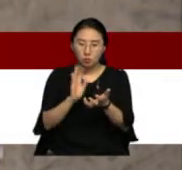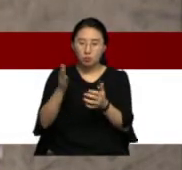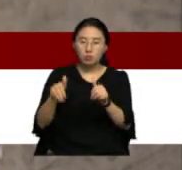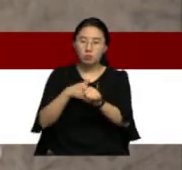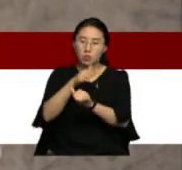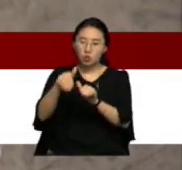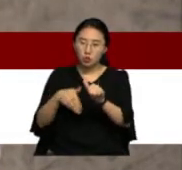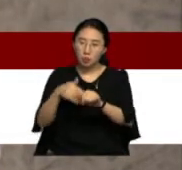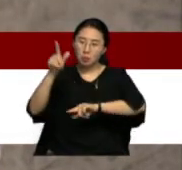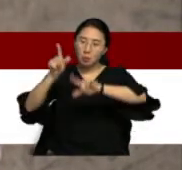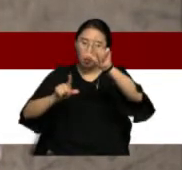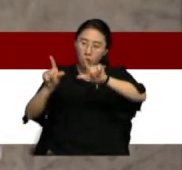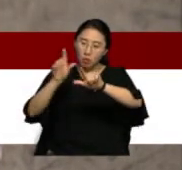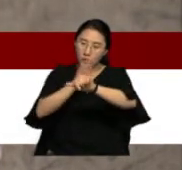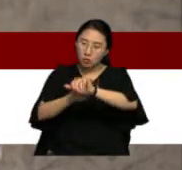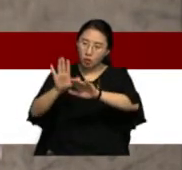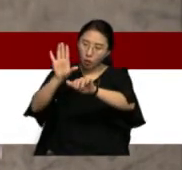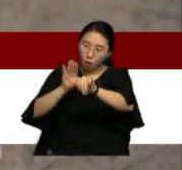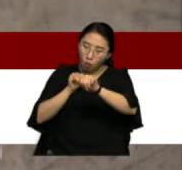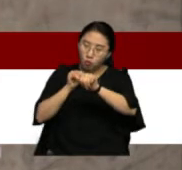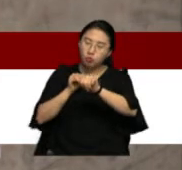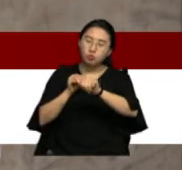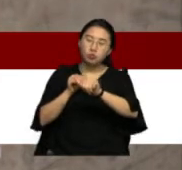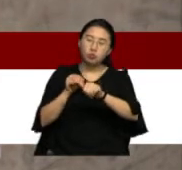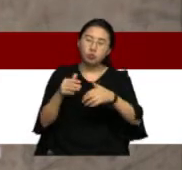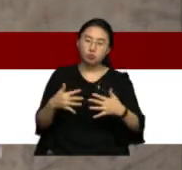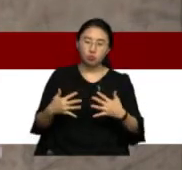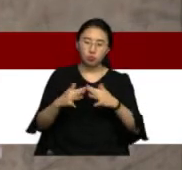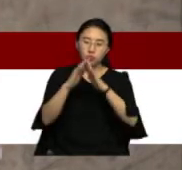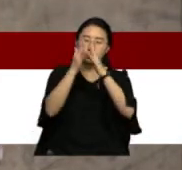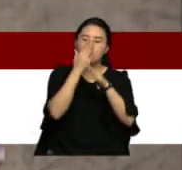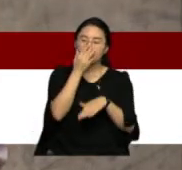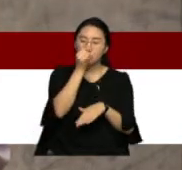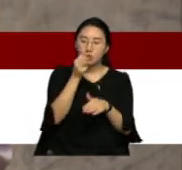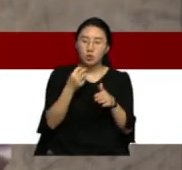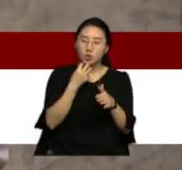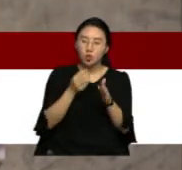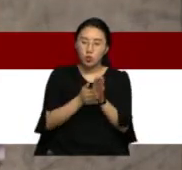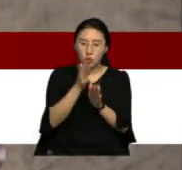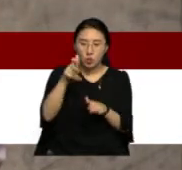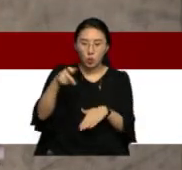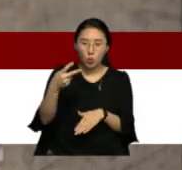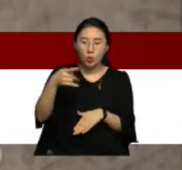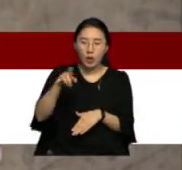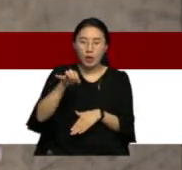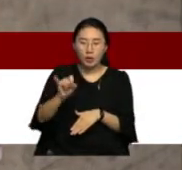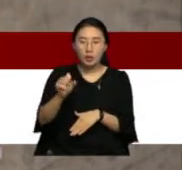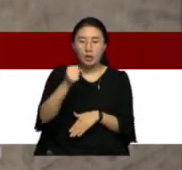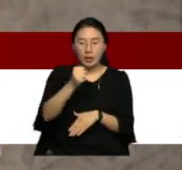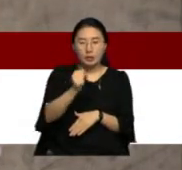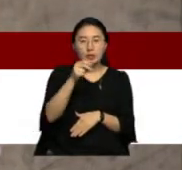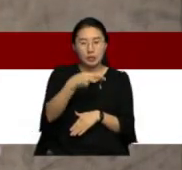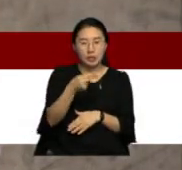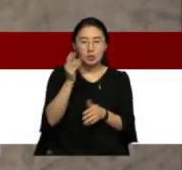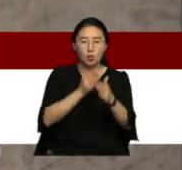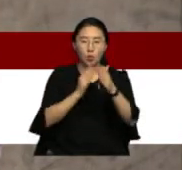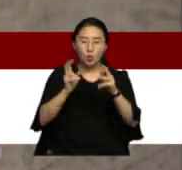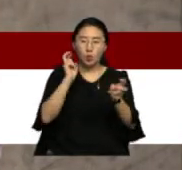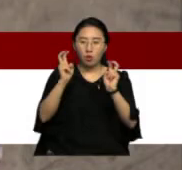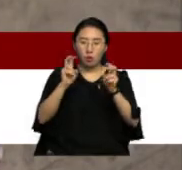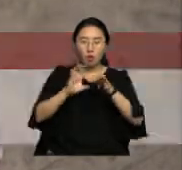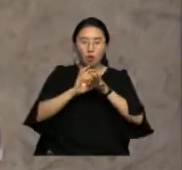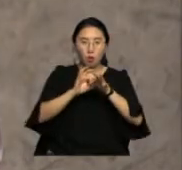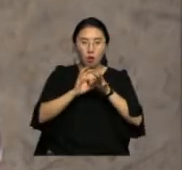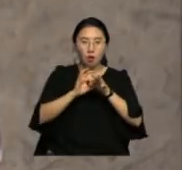주변 경관과 어울리는 건축물이 건립될 수 있도록 서울시, 코레일, SH공사 등 관련